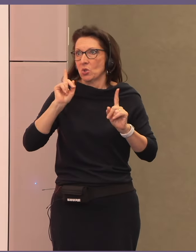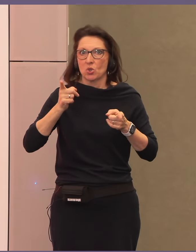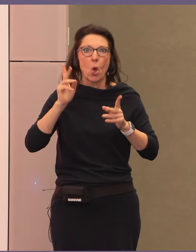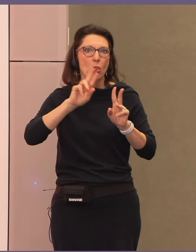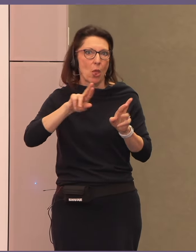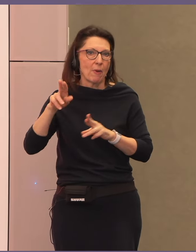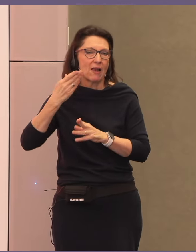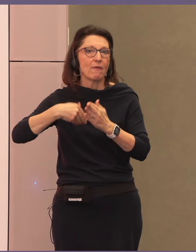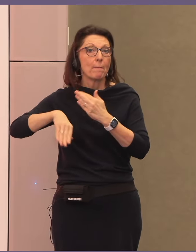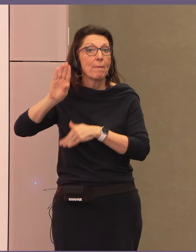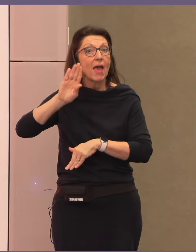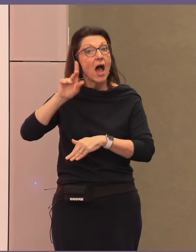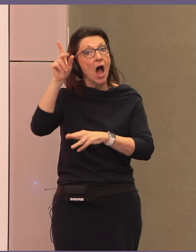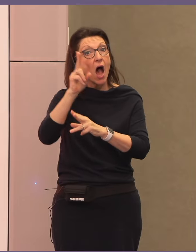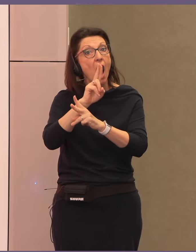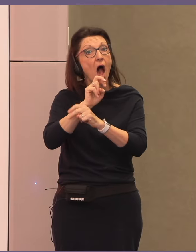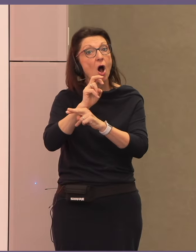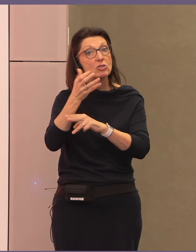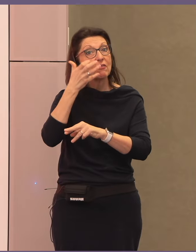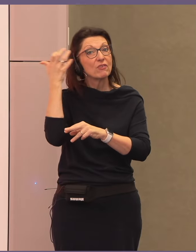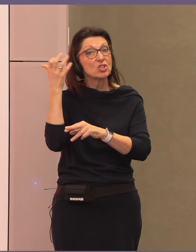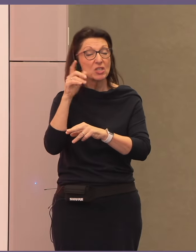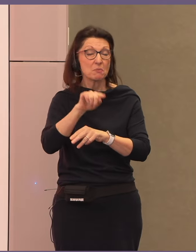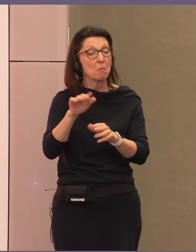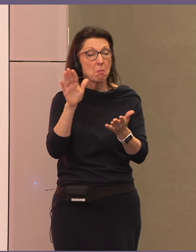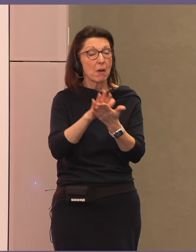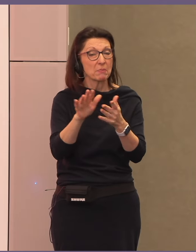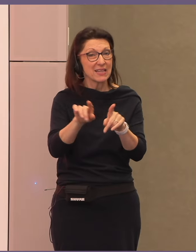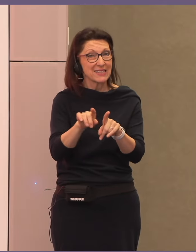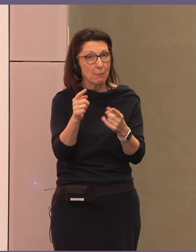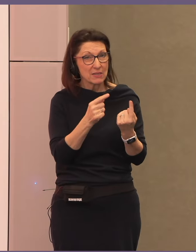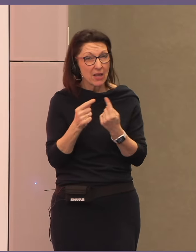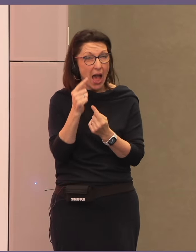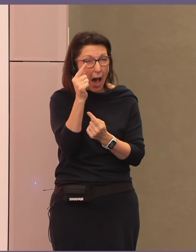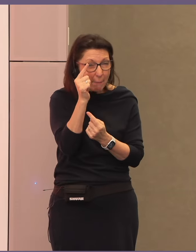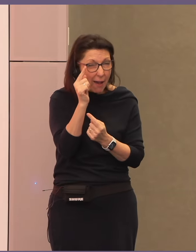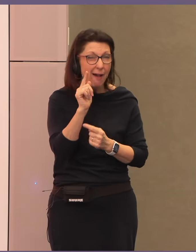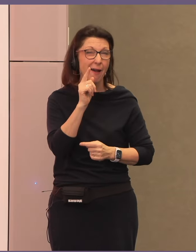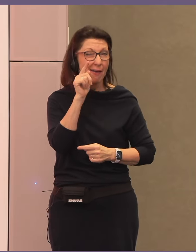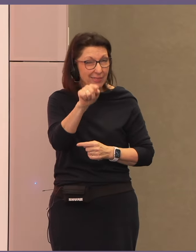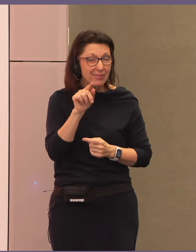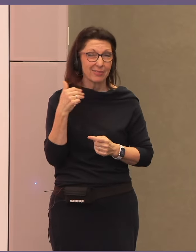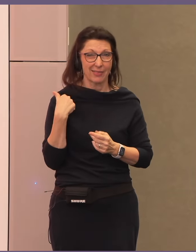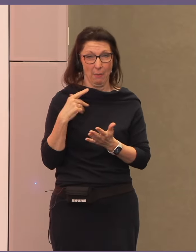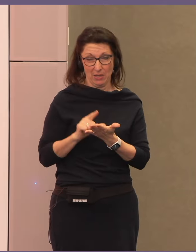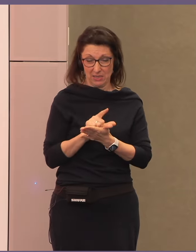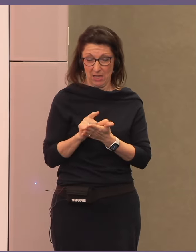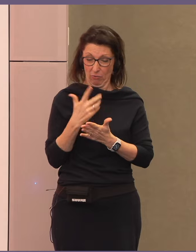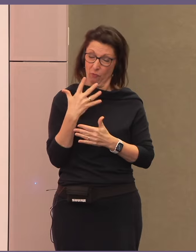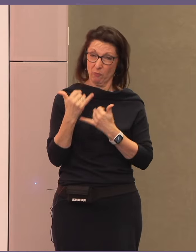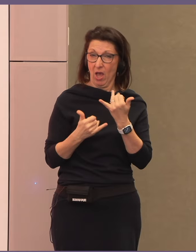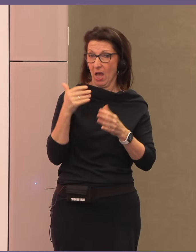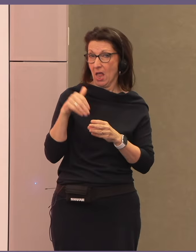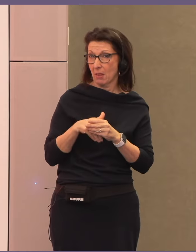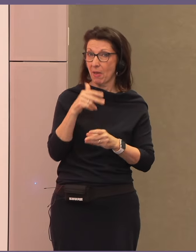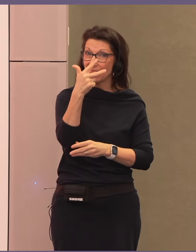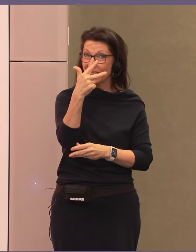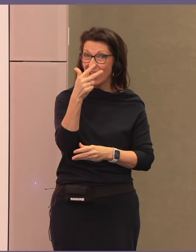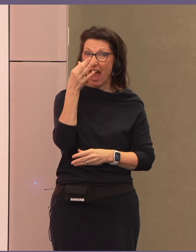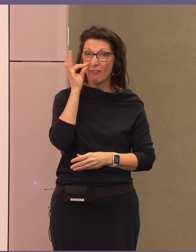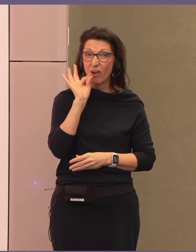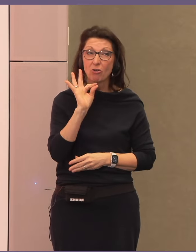Das änderte sich im Austrofaschismus auch nicht, aber immerhin es schafften, drei Frauen in dieser Zeit, also innerhalb von fünf Jahren, den Titel einer